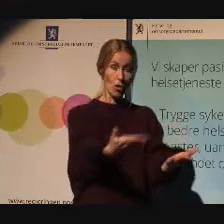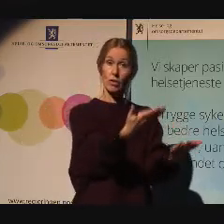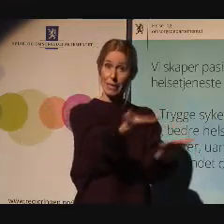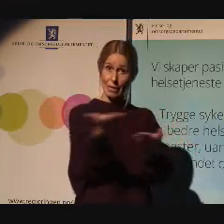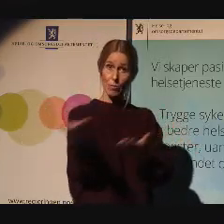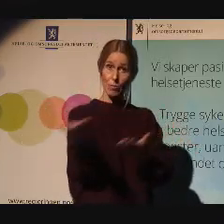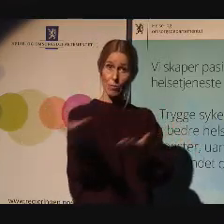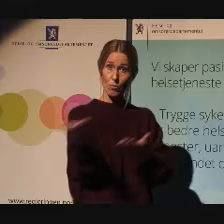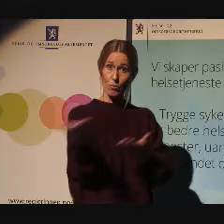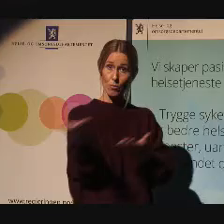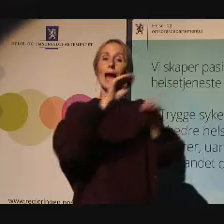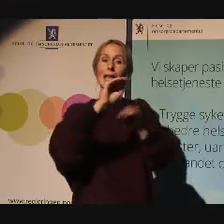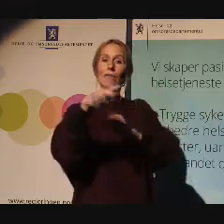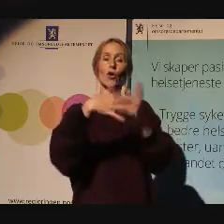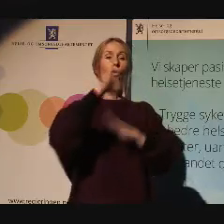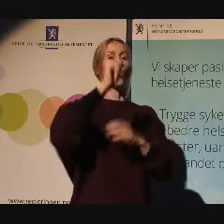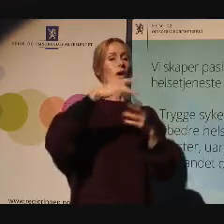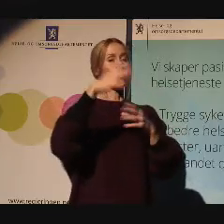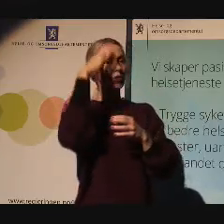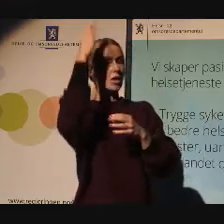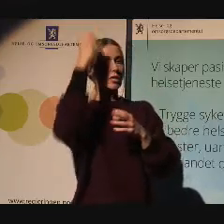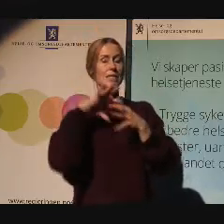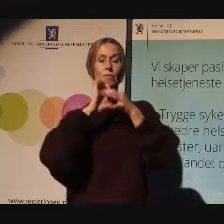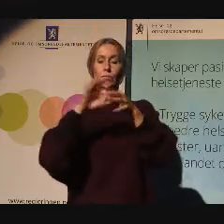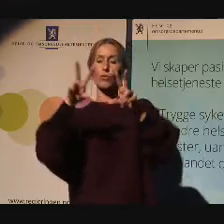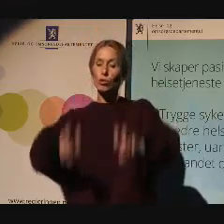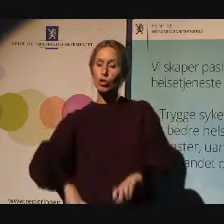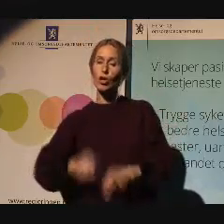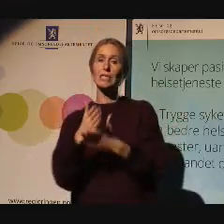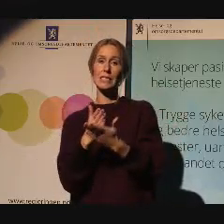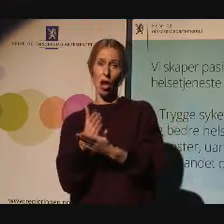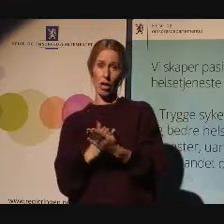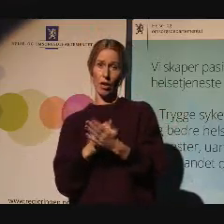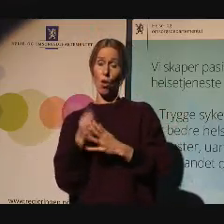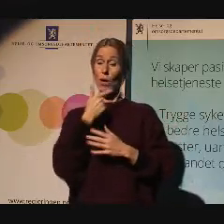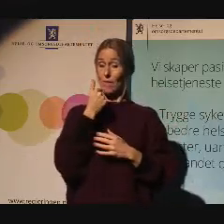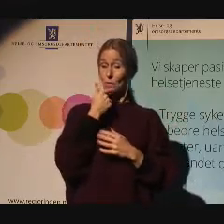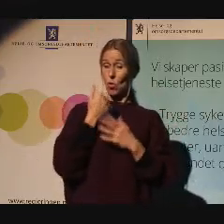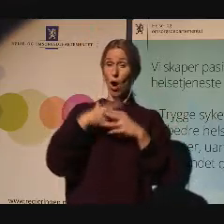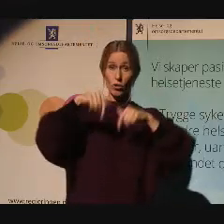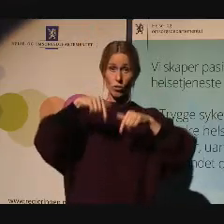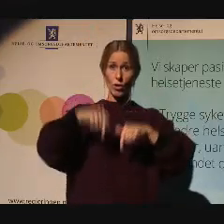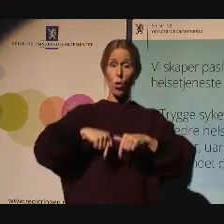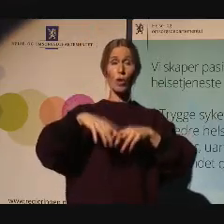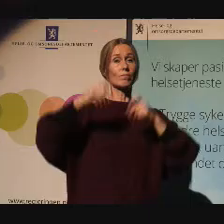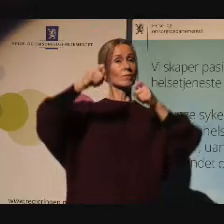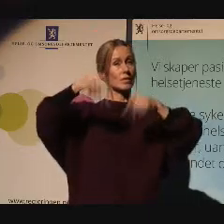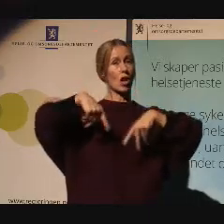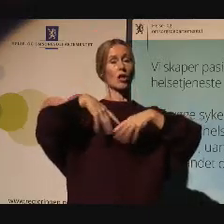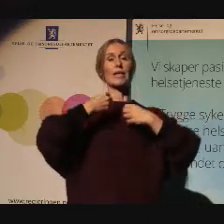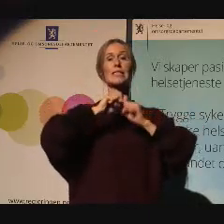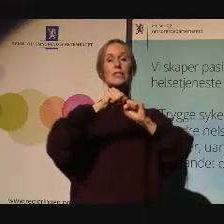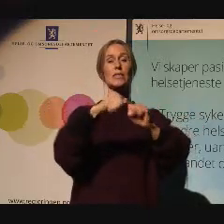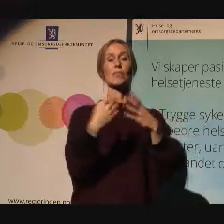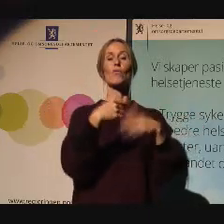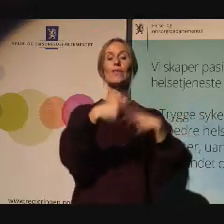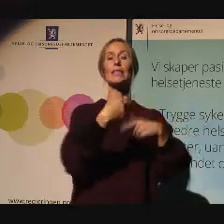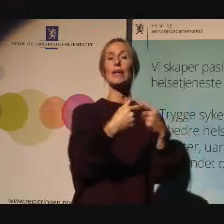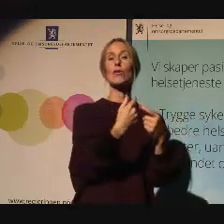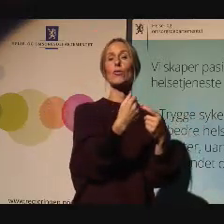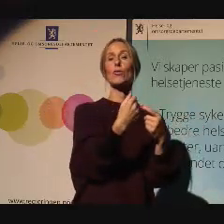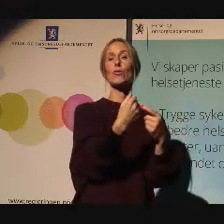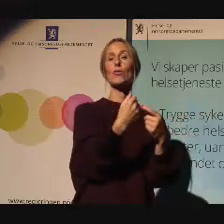i å øke kompetanse i undersøkelsesaker. Og i februar i år så startet en satsing på videreutdanning for ledere i